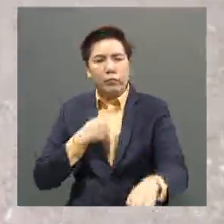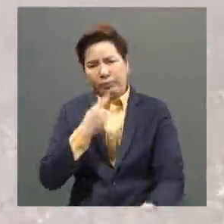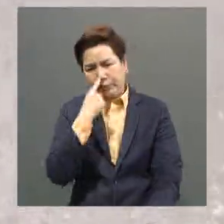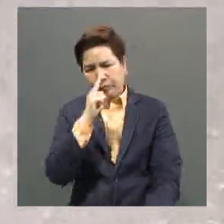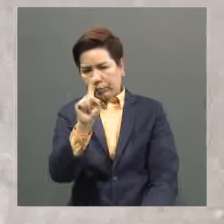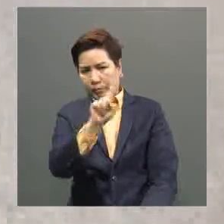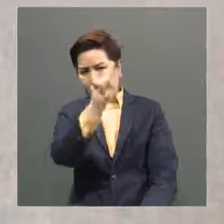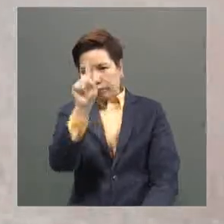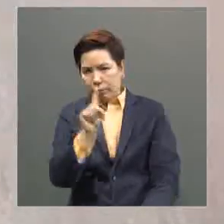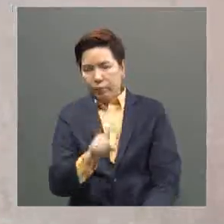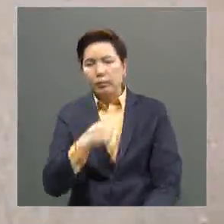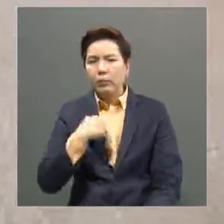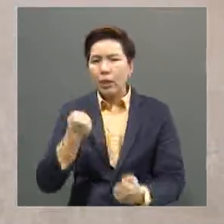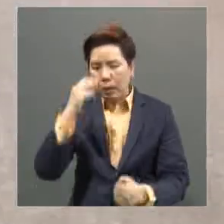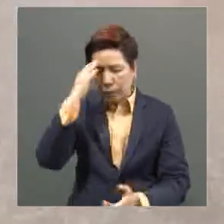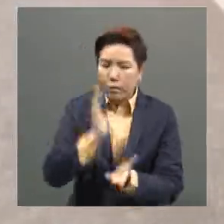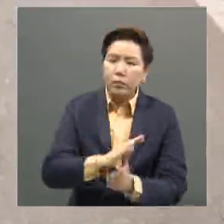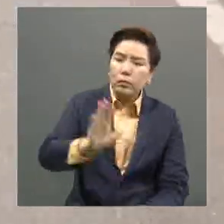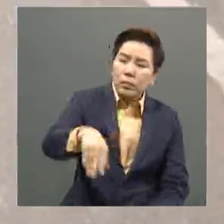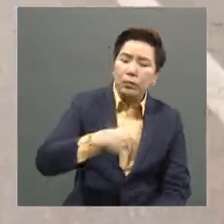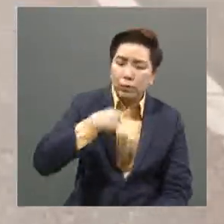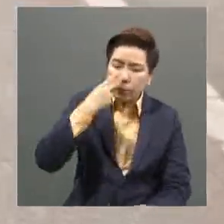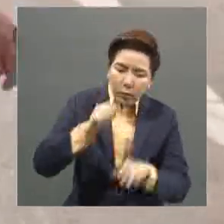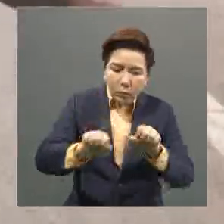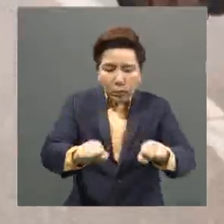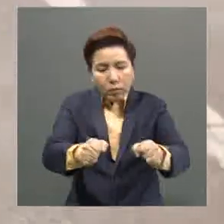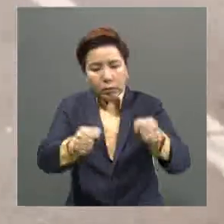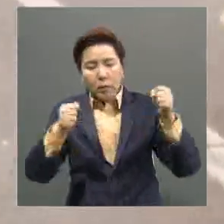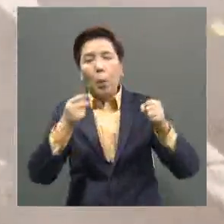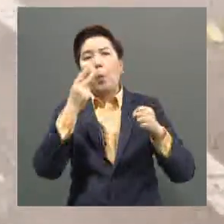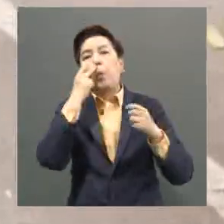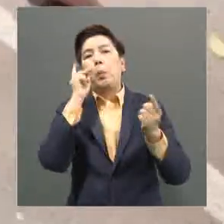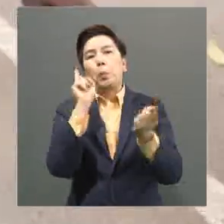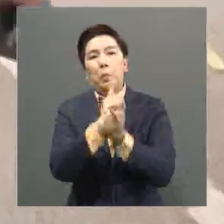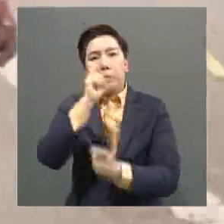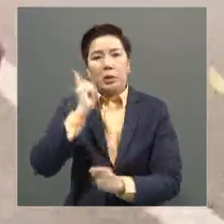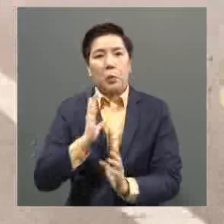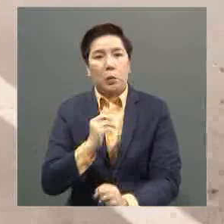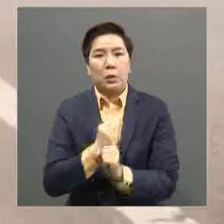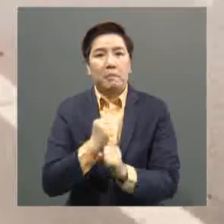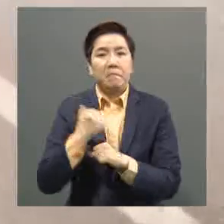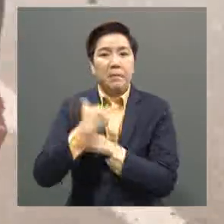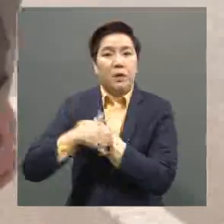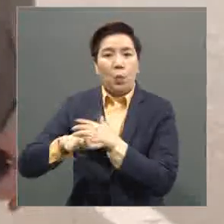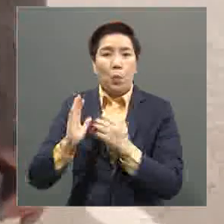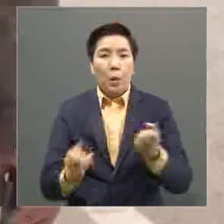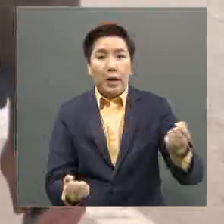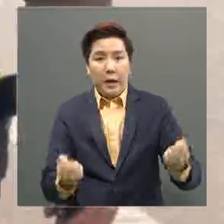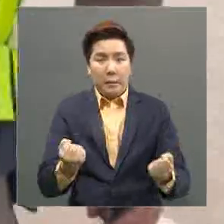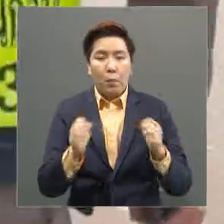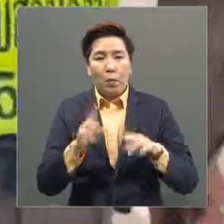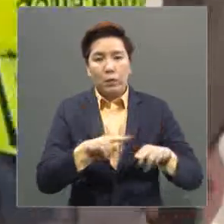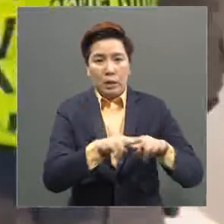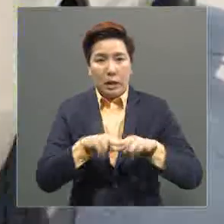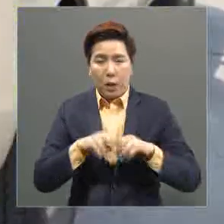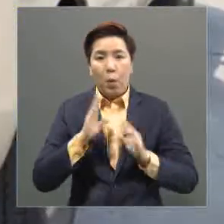ต้องสงสัยเลยเรียกให้หยุดแล้วก็ขอตรวจค้นพอตรวจค้นก็เจออย่างที่เราเห็นมีคนขับมีผู้โดยสารมา